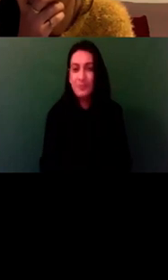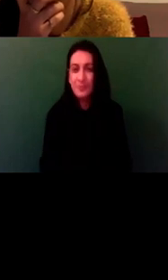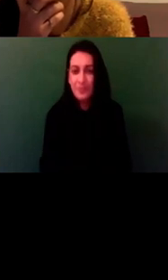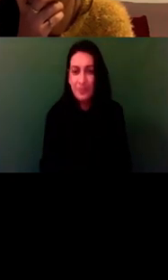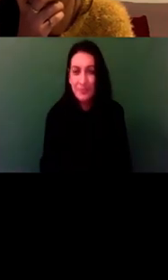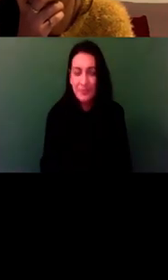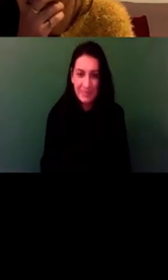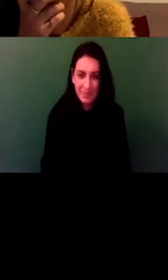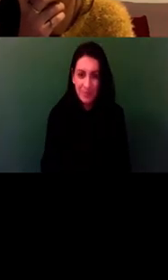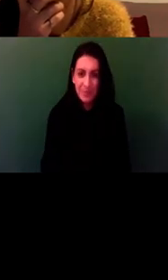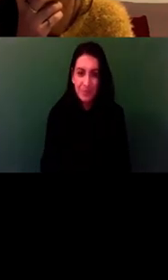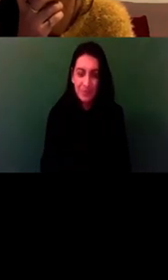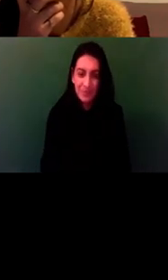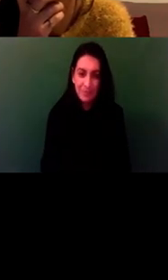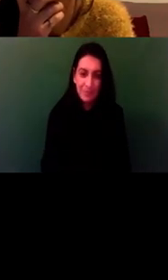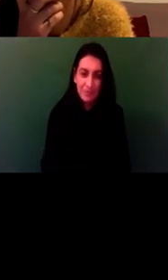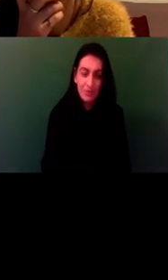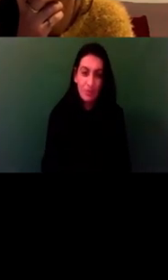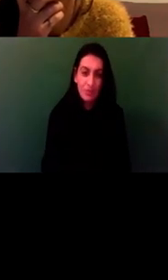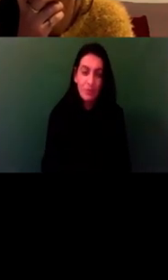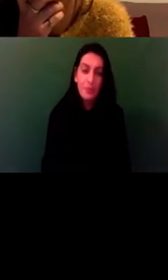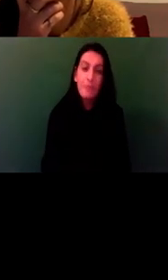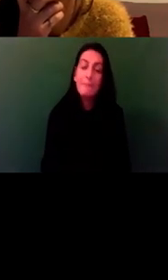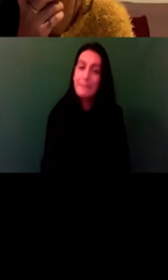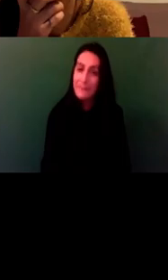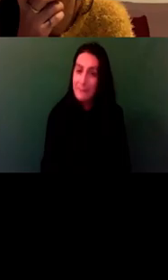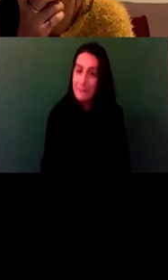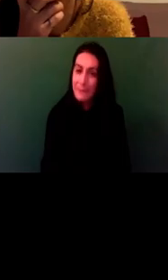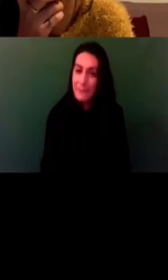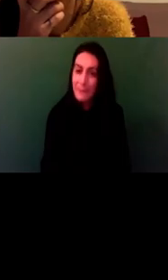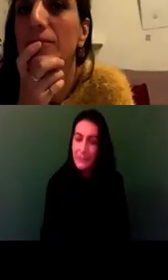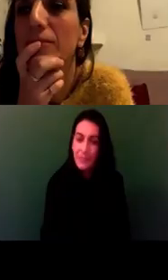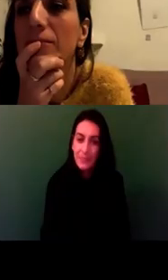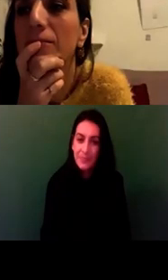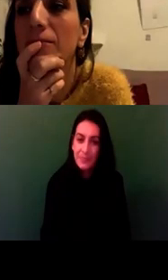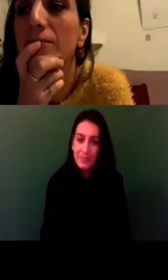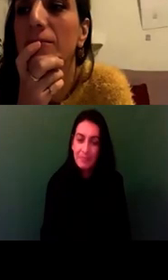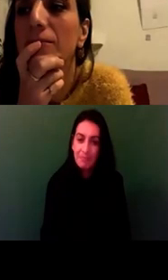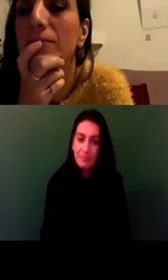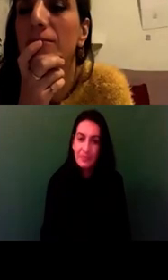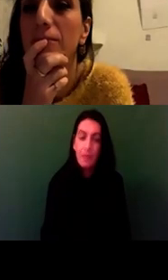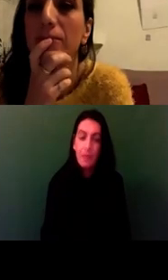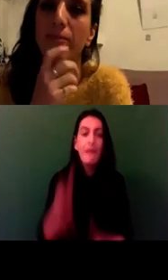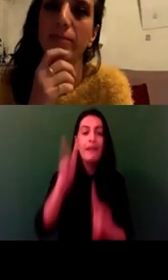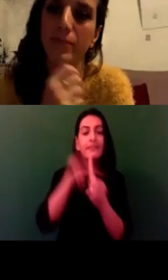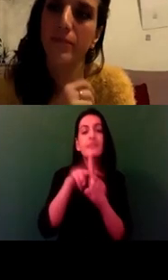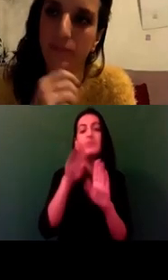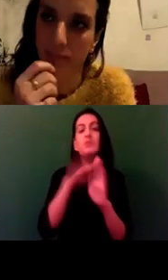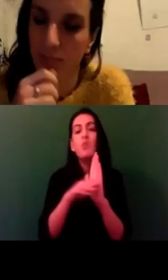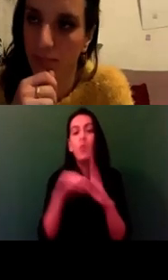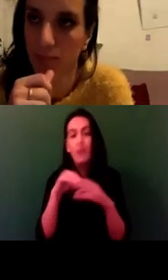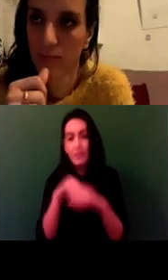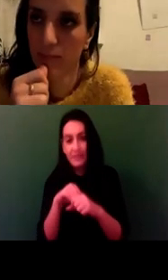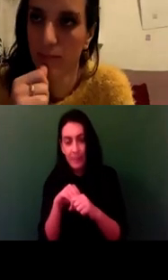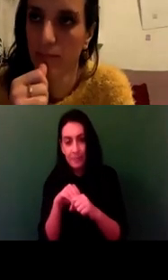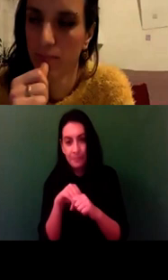konuşuldu. Çok not aldım ama şunu diyeyim son söz olarak. Ya bu katılımcı süreçlerin içselleştirilmediği,